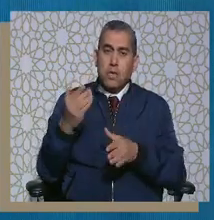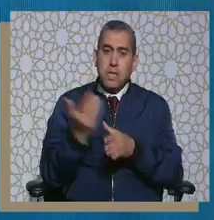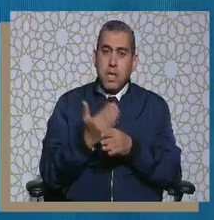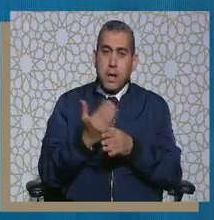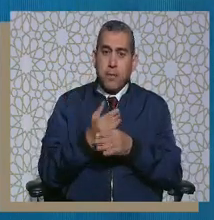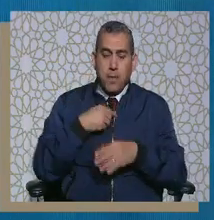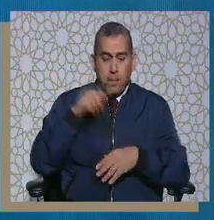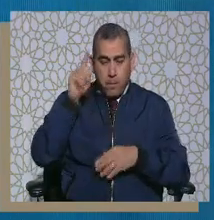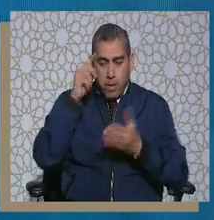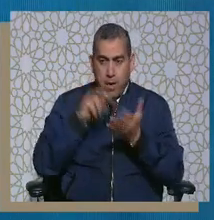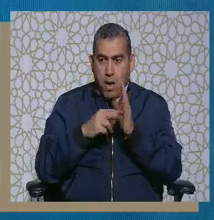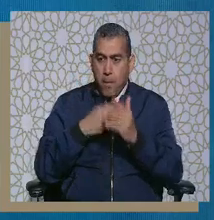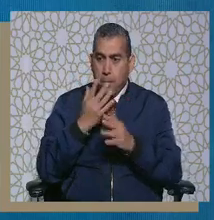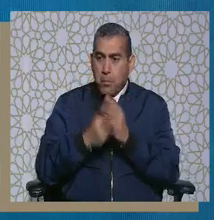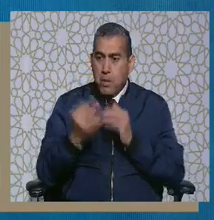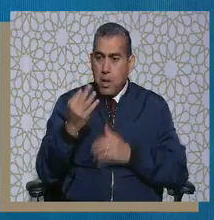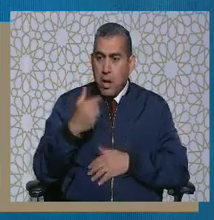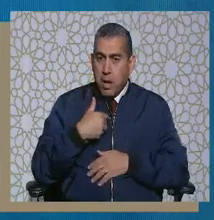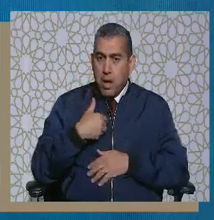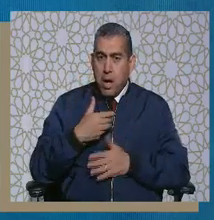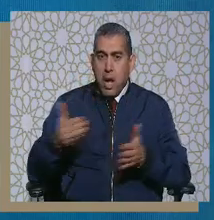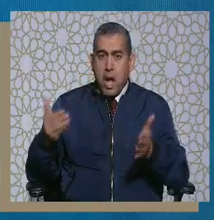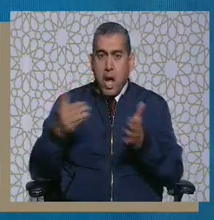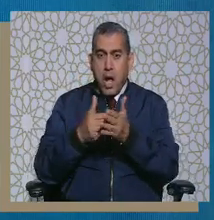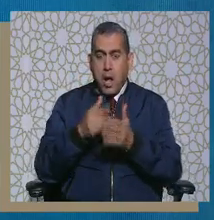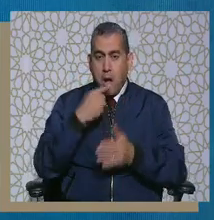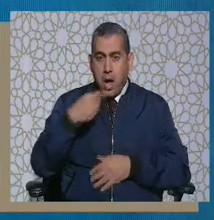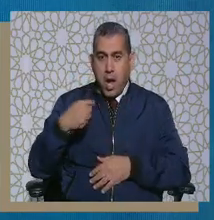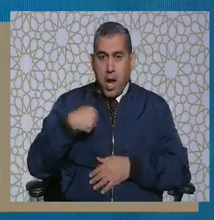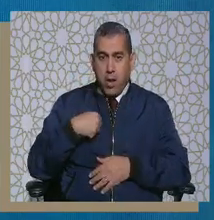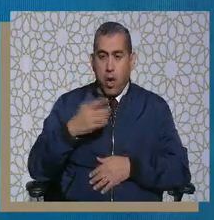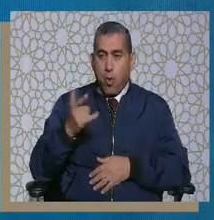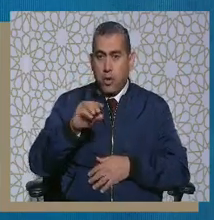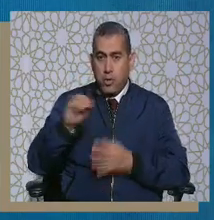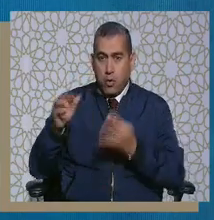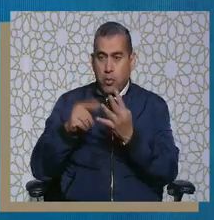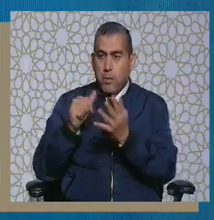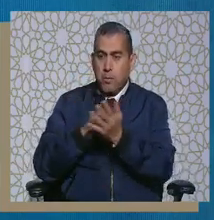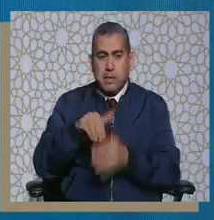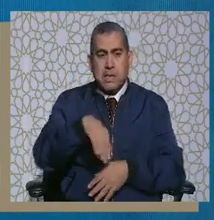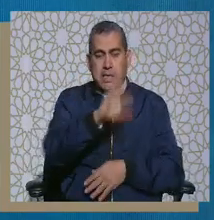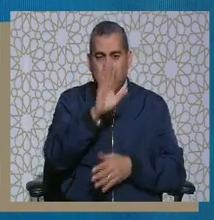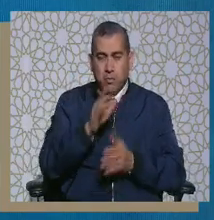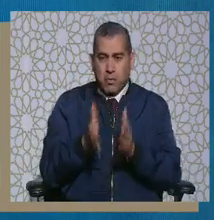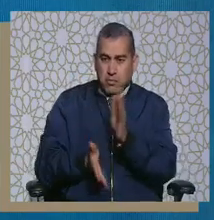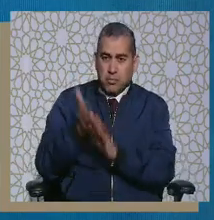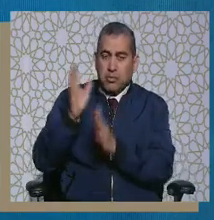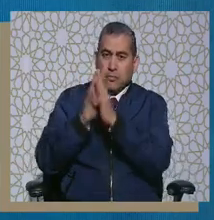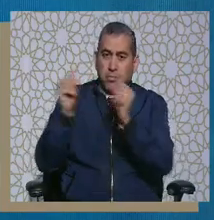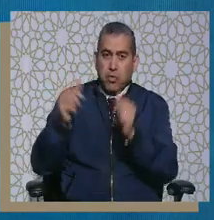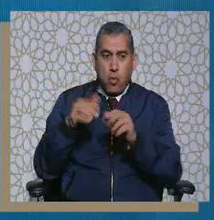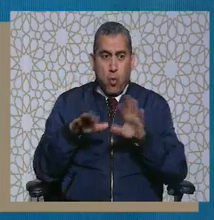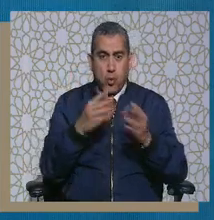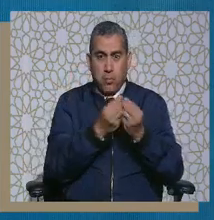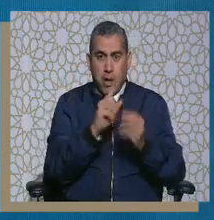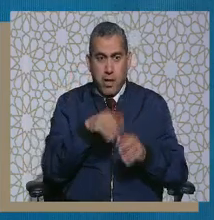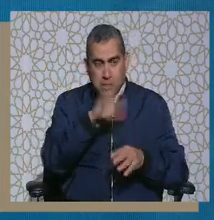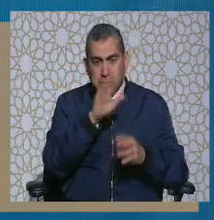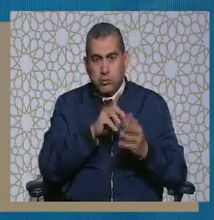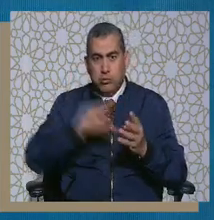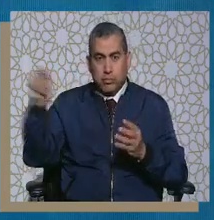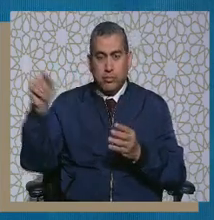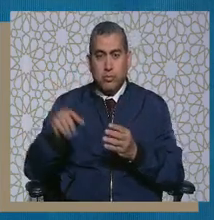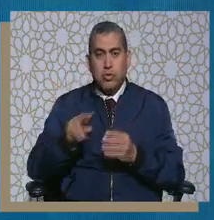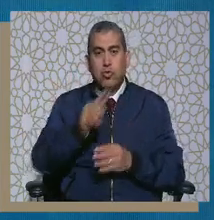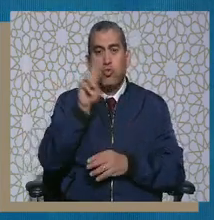عارفه اعمل معاهم ايه واخر حاجه قالوا لي قالوا ل لاختهم تسيبي البيت وامشي وفشي وما تقعديش في البيت وما ترجعي لهاش تاني طب سؤالك